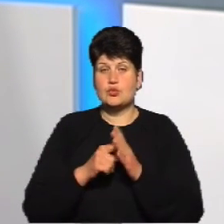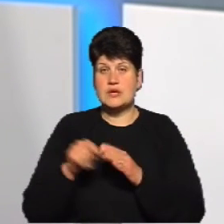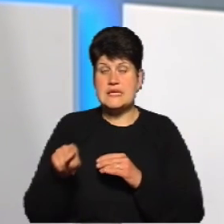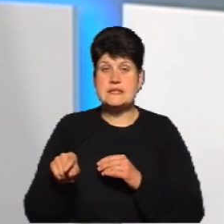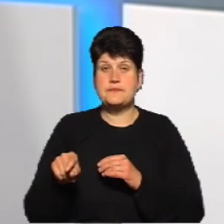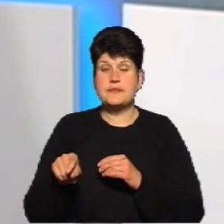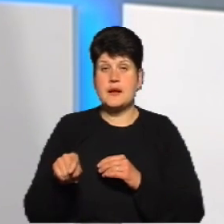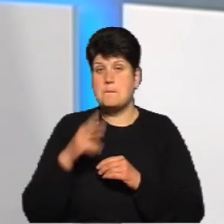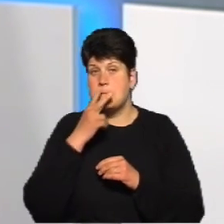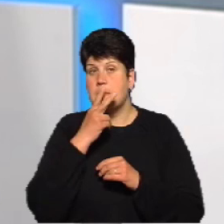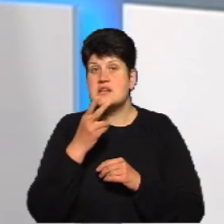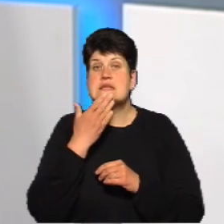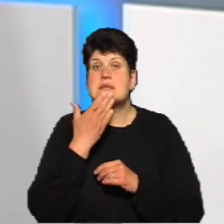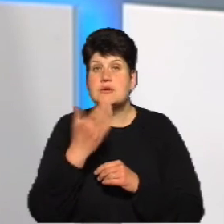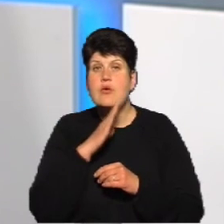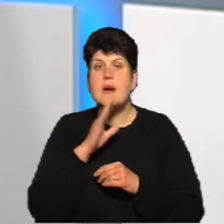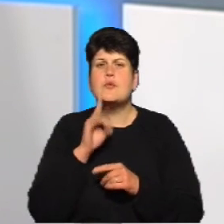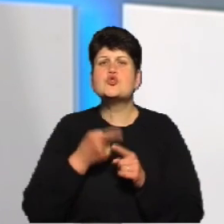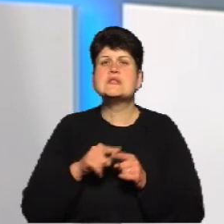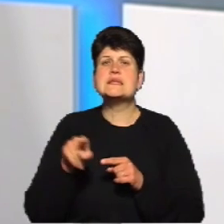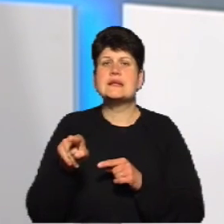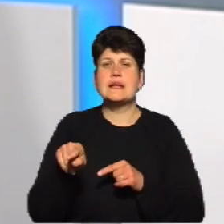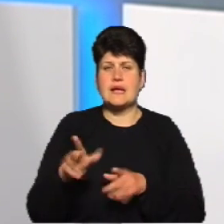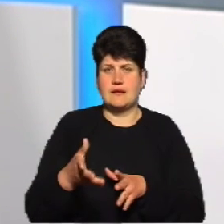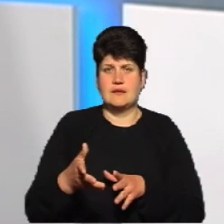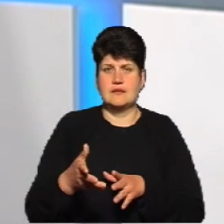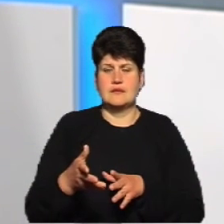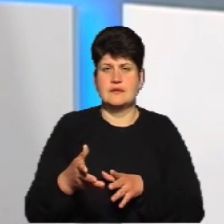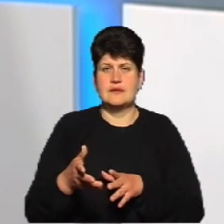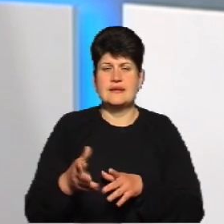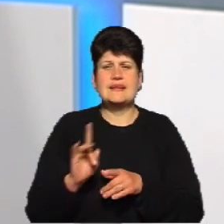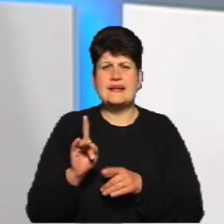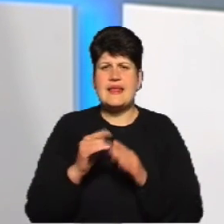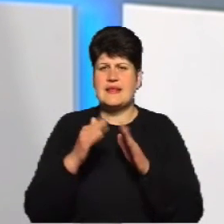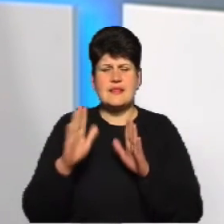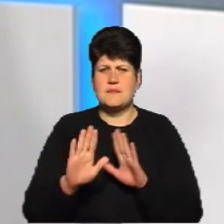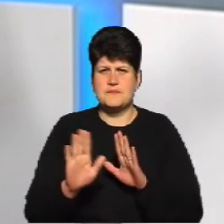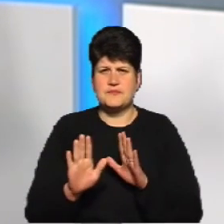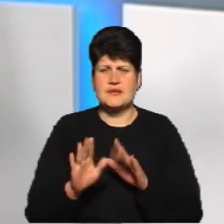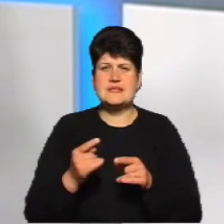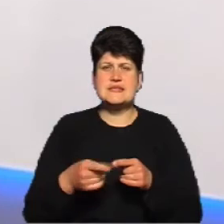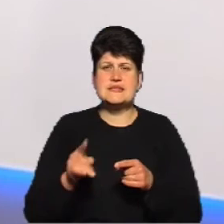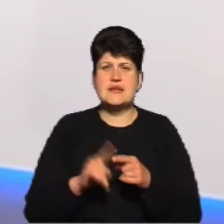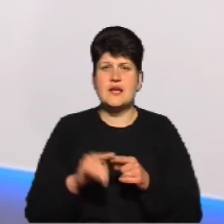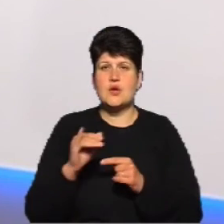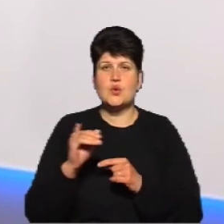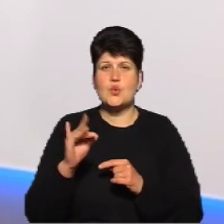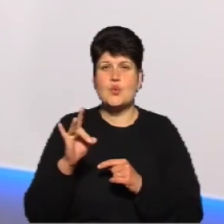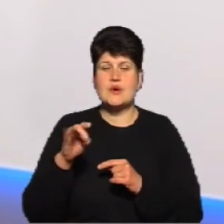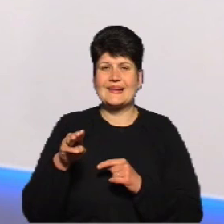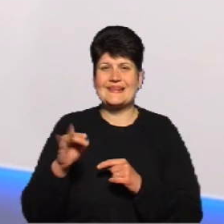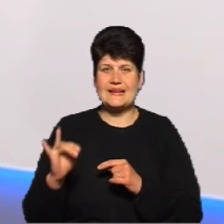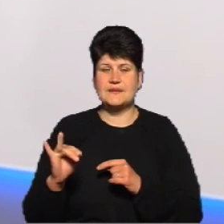і запитував маму, що це таке. Вона сама тоді... Якісь намети, так? Чи? Навіть не намети, це як юрти, угу. Тільки вони